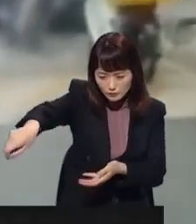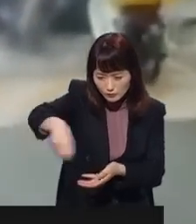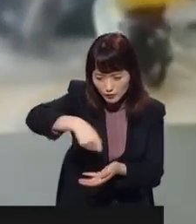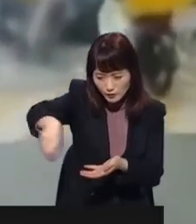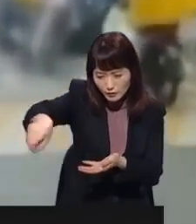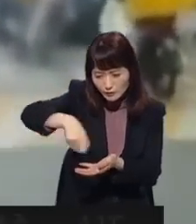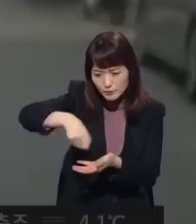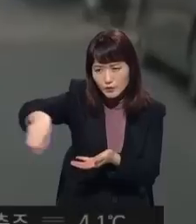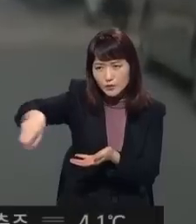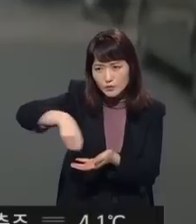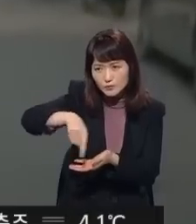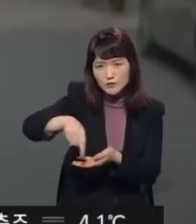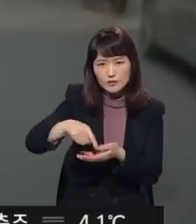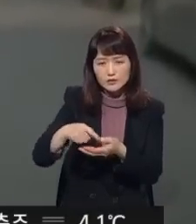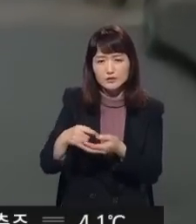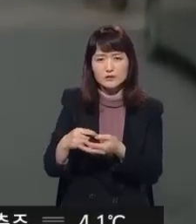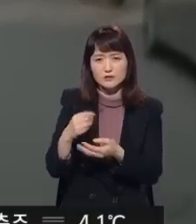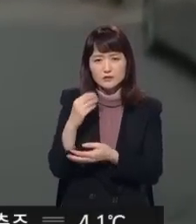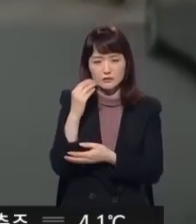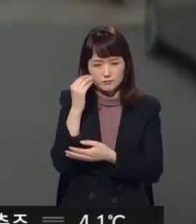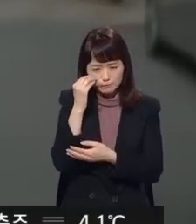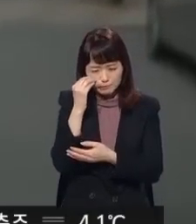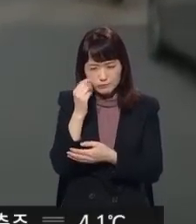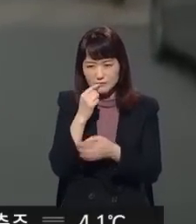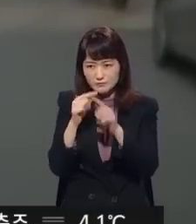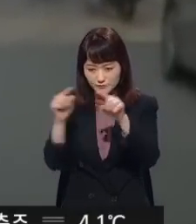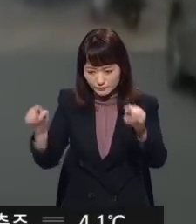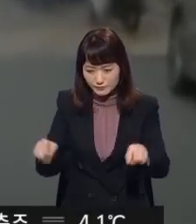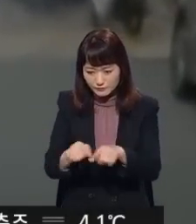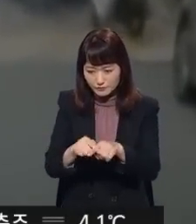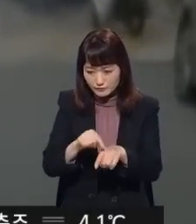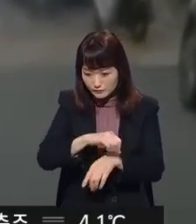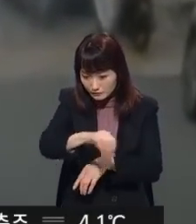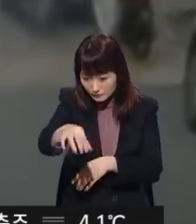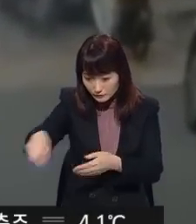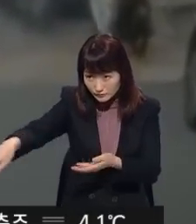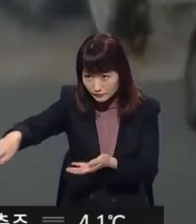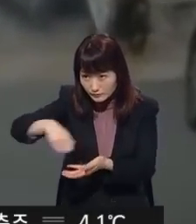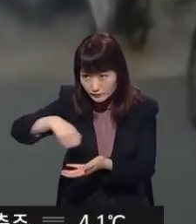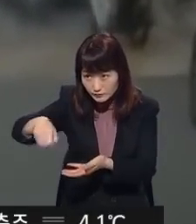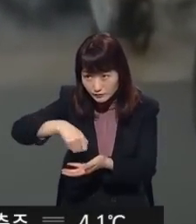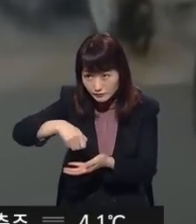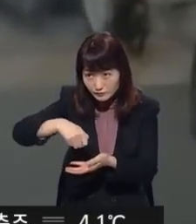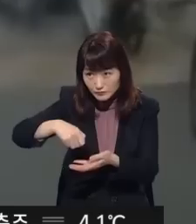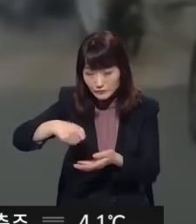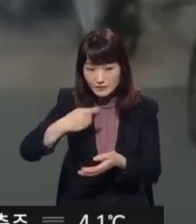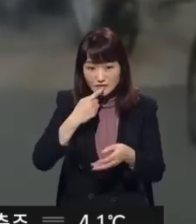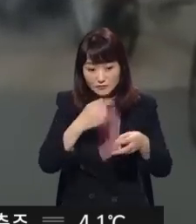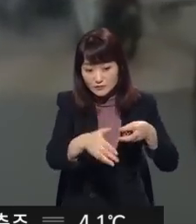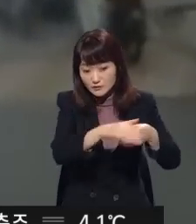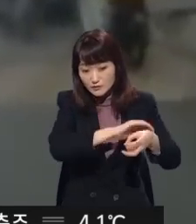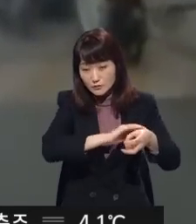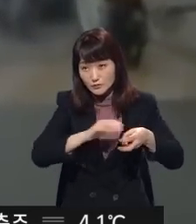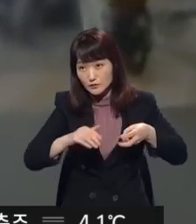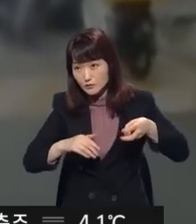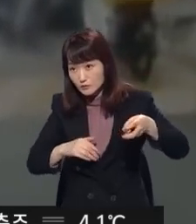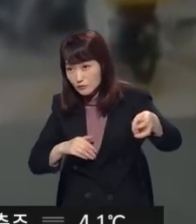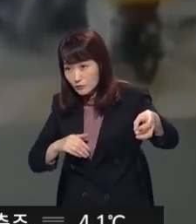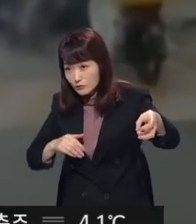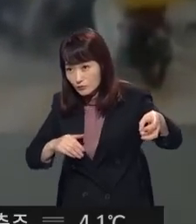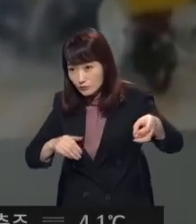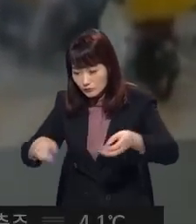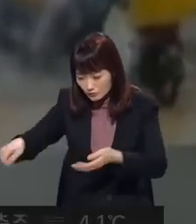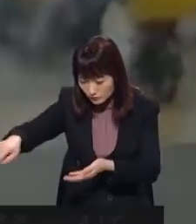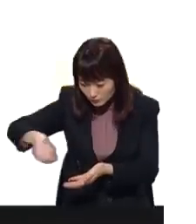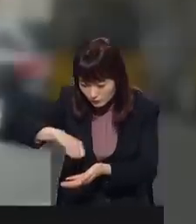바닥에 떨어진 페이지를 쭉쭉 하고 있는 겁니다 자 그 옆을 비껴가는 노란 봉고차도 보이고 한참 저렇게 허리를 숙이고 있던 사람들이